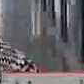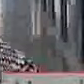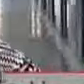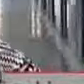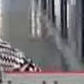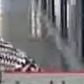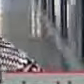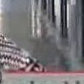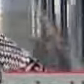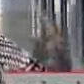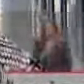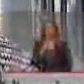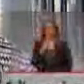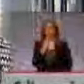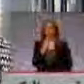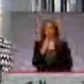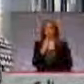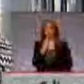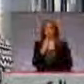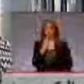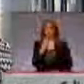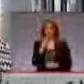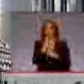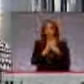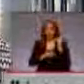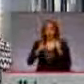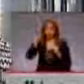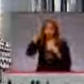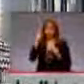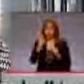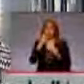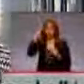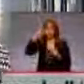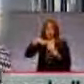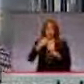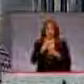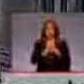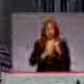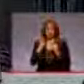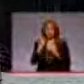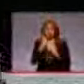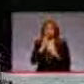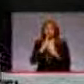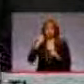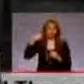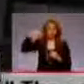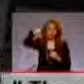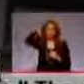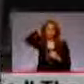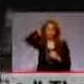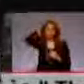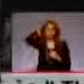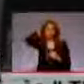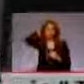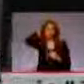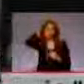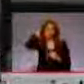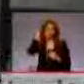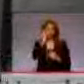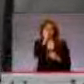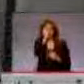اسلام مولود بعيب خلقي بظهره، ولما حبينا نعمل عمليه جراحيه لقيناها متكلفه